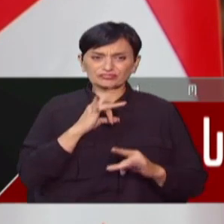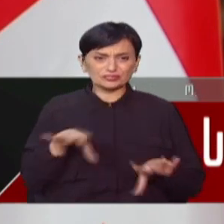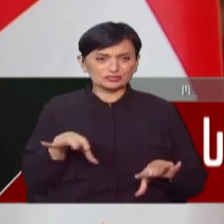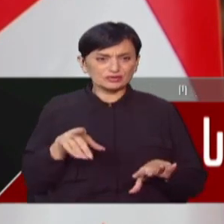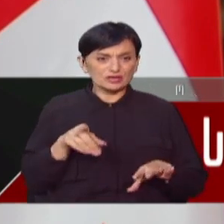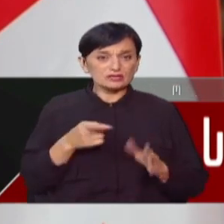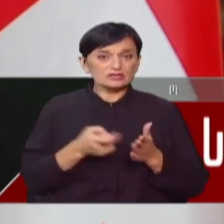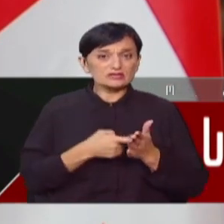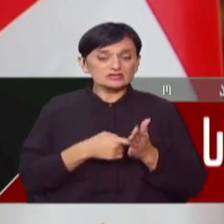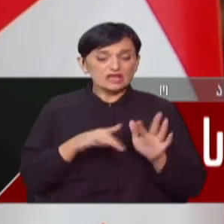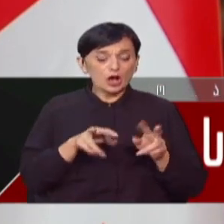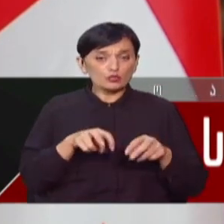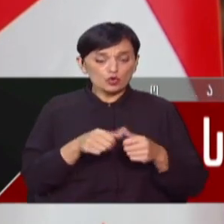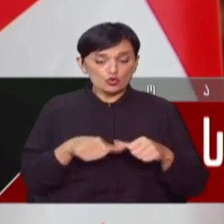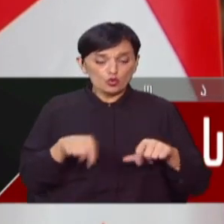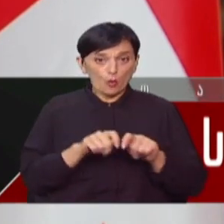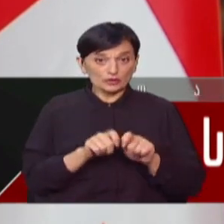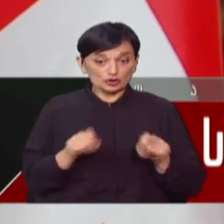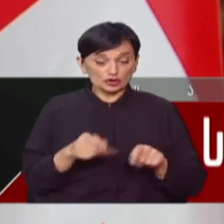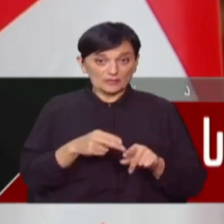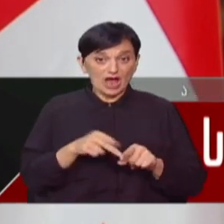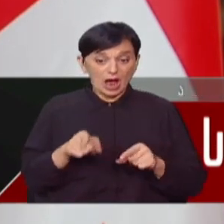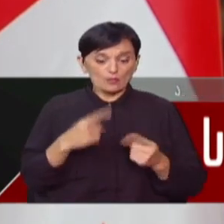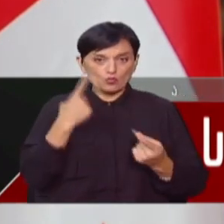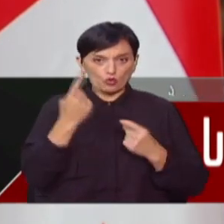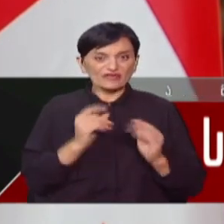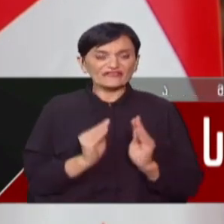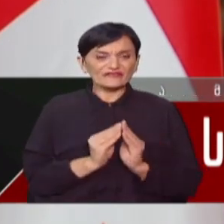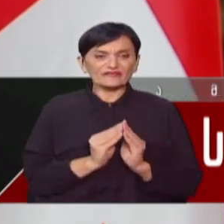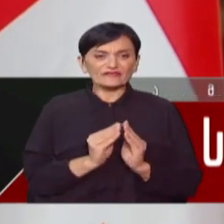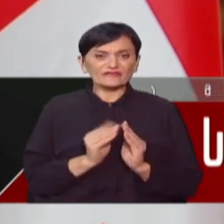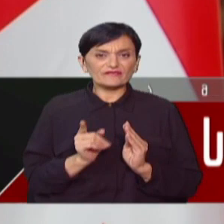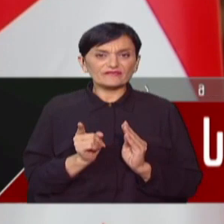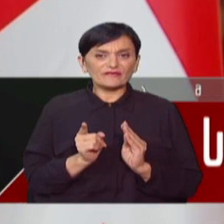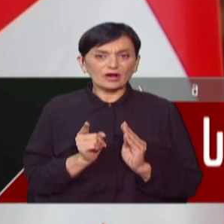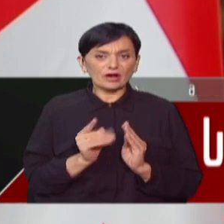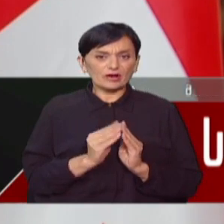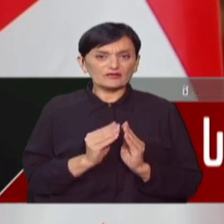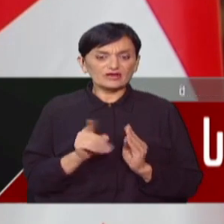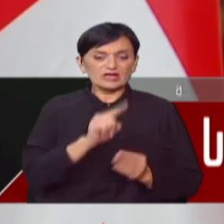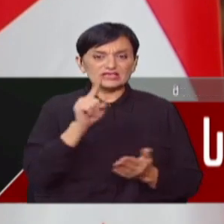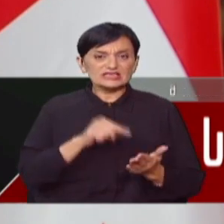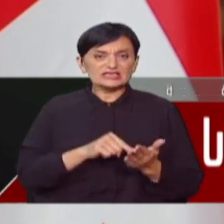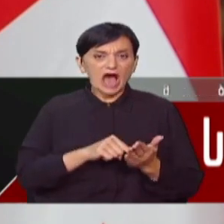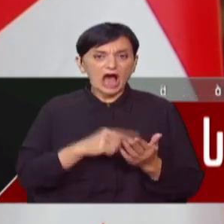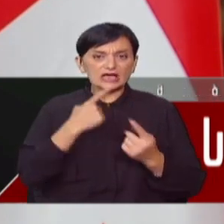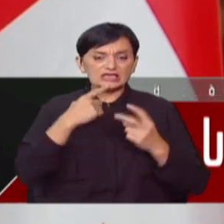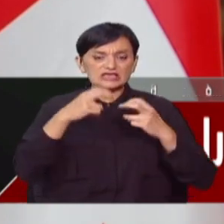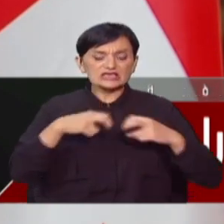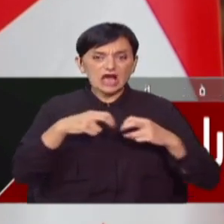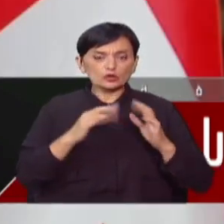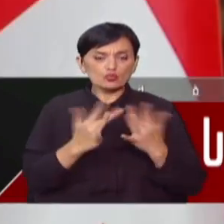რომ საგამოძიებო კომისია შეიქმნას, აი ამ მოცემულობაში კვლავ ახდენენ ამ საკითხის განხილვაზე